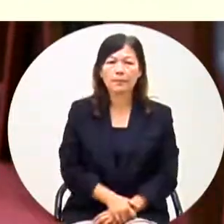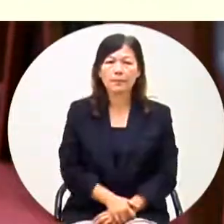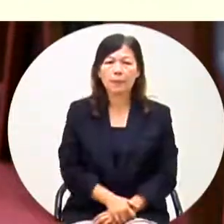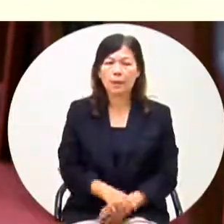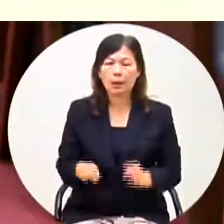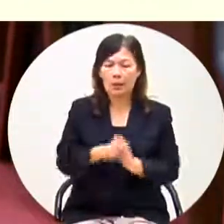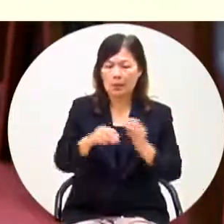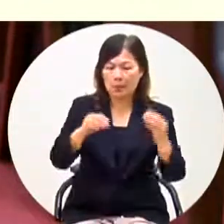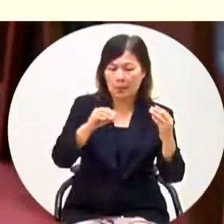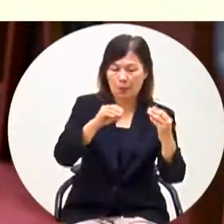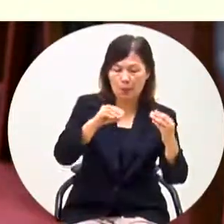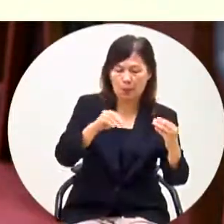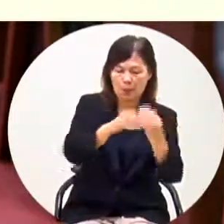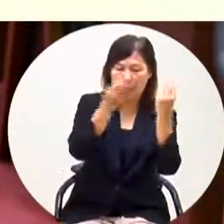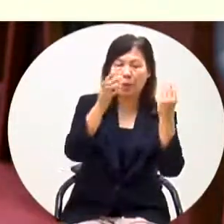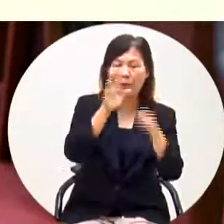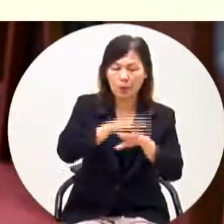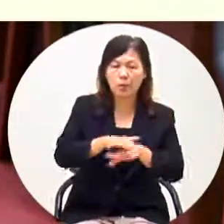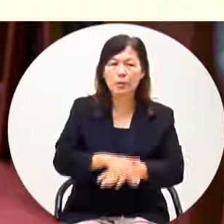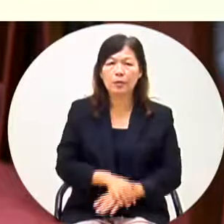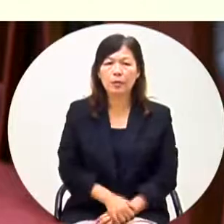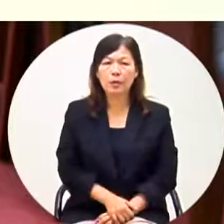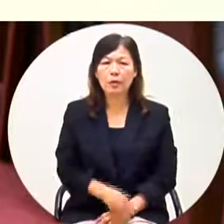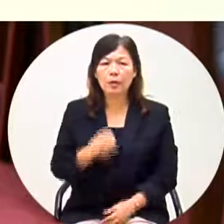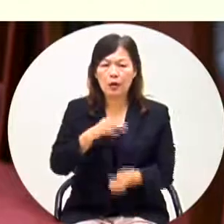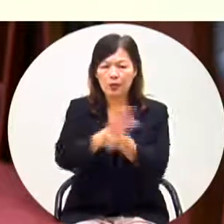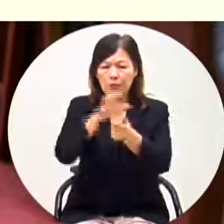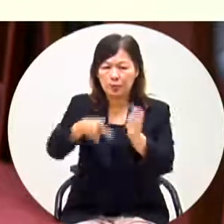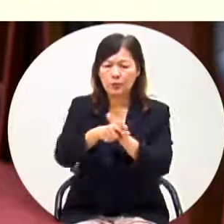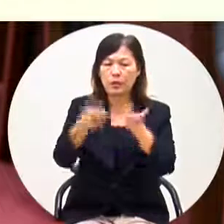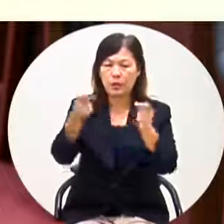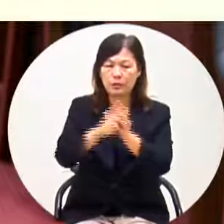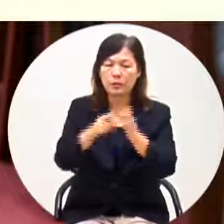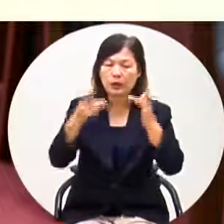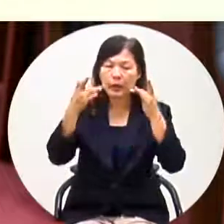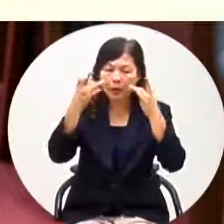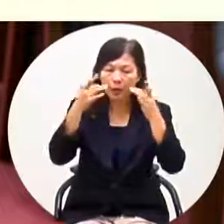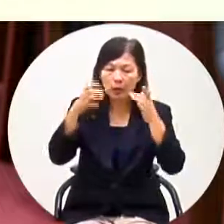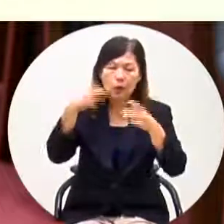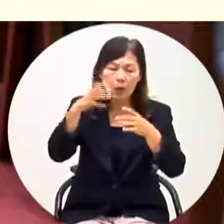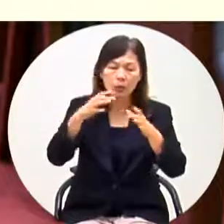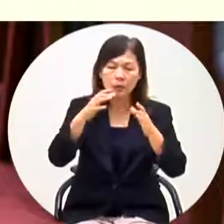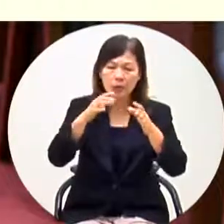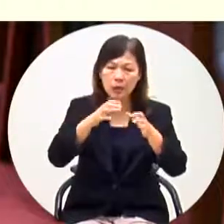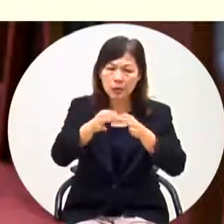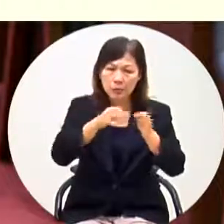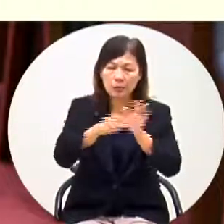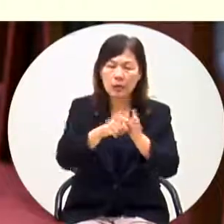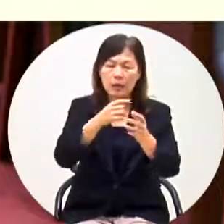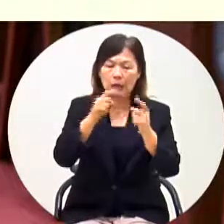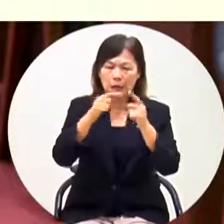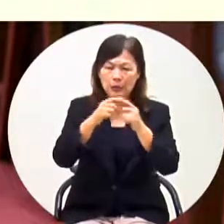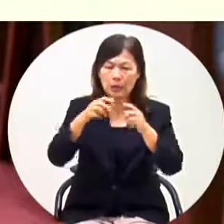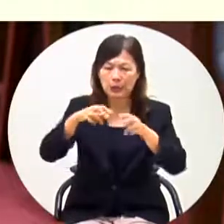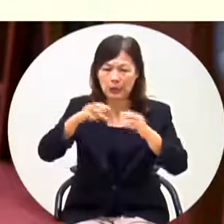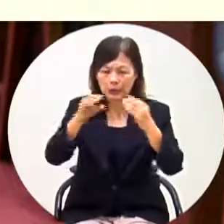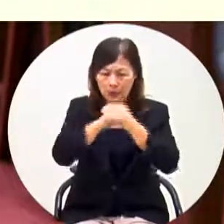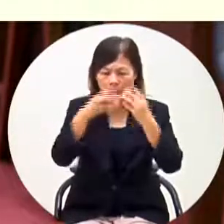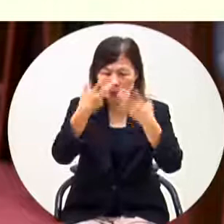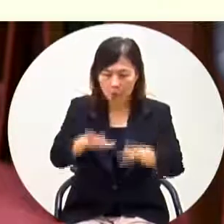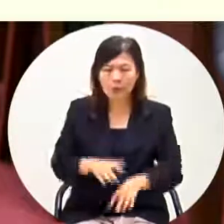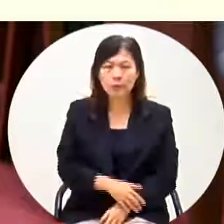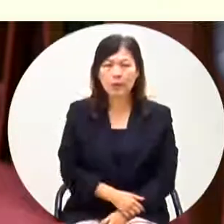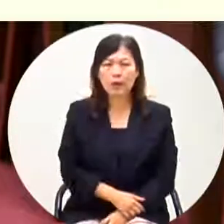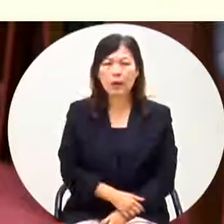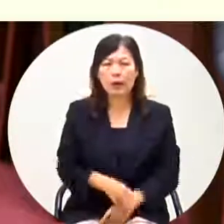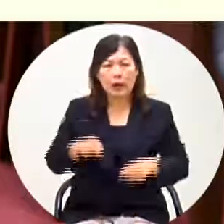哈的服务处对面又是国外市场，人车又非常的多啊，不时啊，拢定定看到车祸